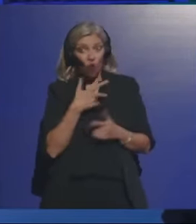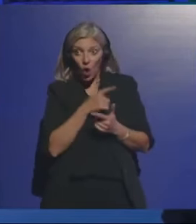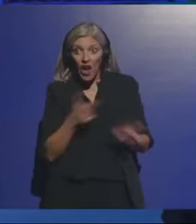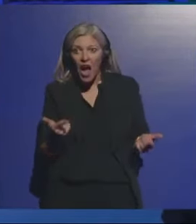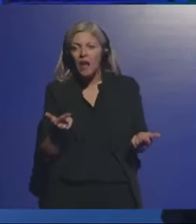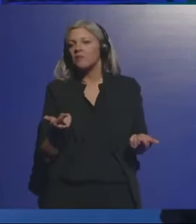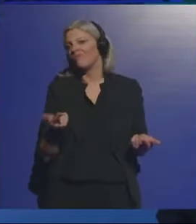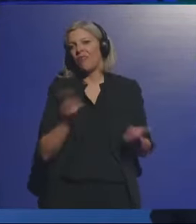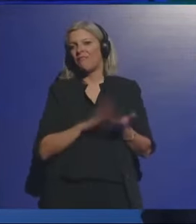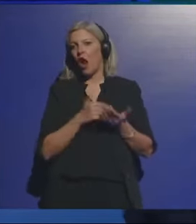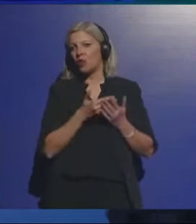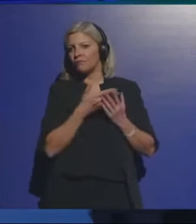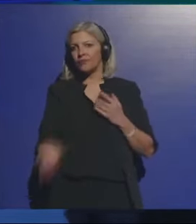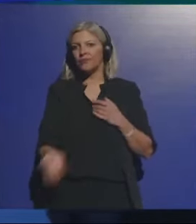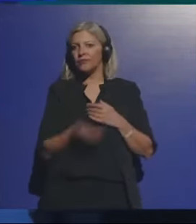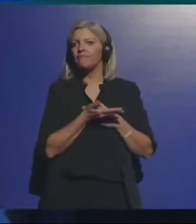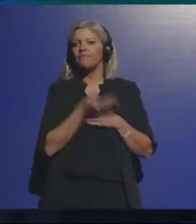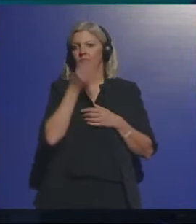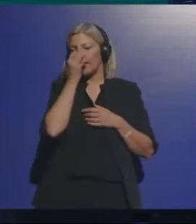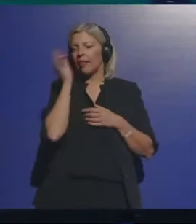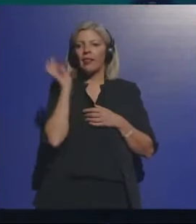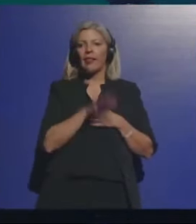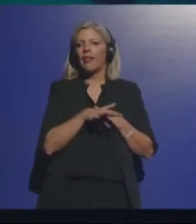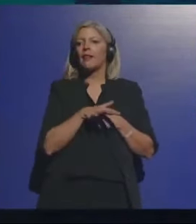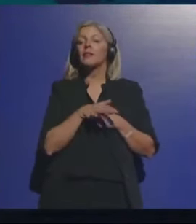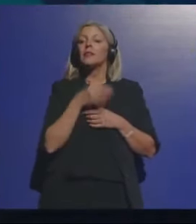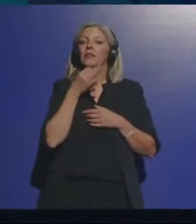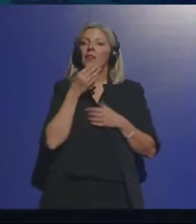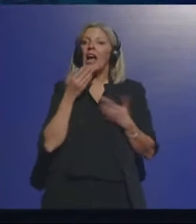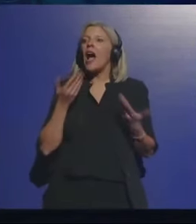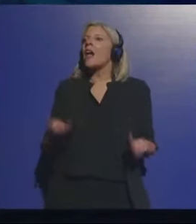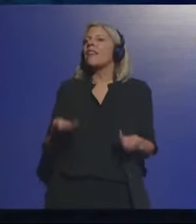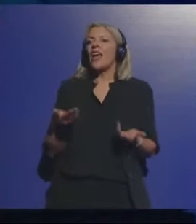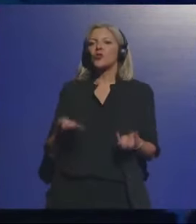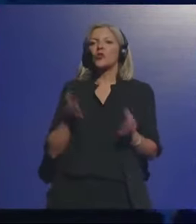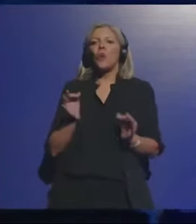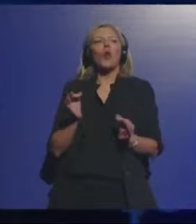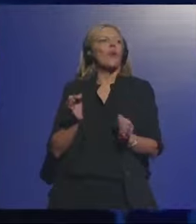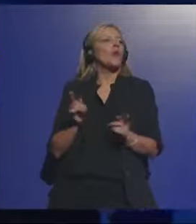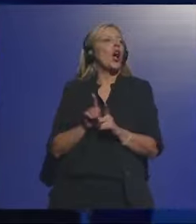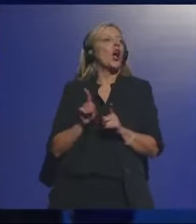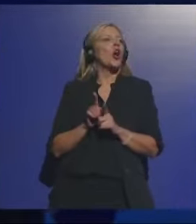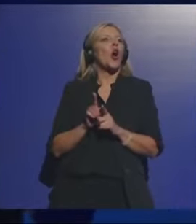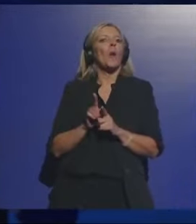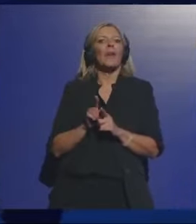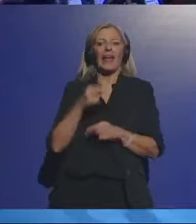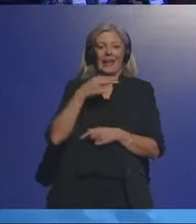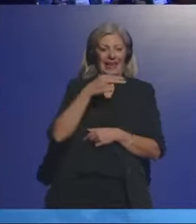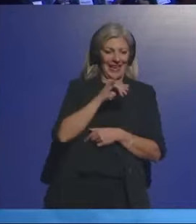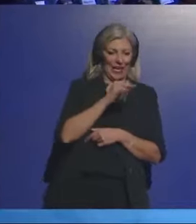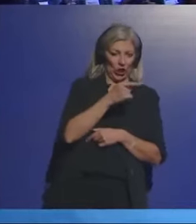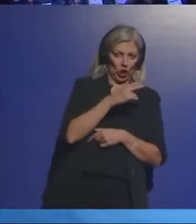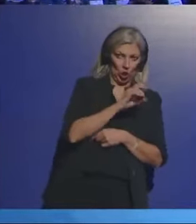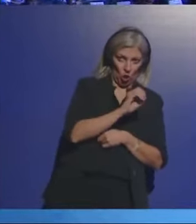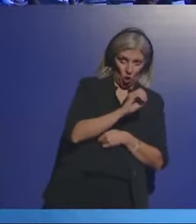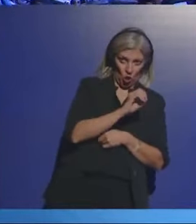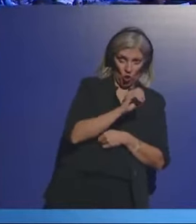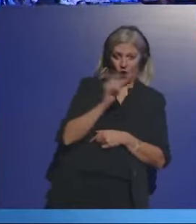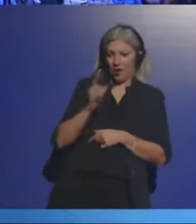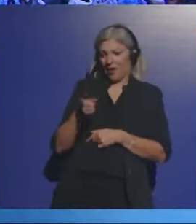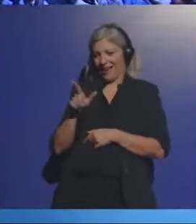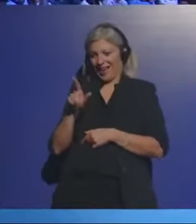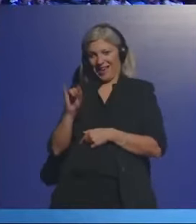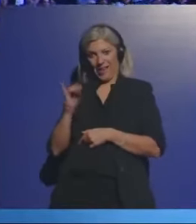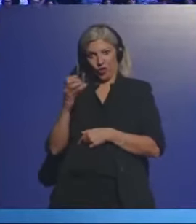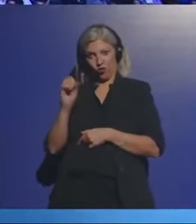una divisione traverse adesso avere essere tutti quanti insieme e come la nitroglicerina Se pigli la Nitro non succede niente Se pigli la glicerina